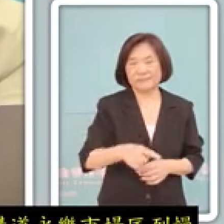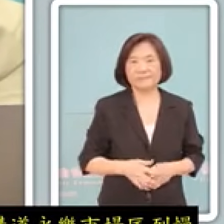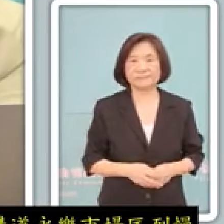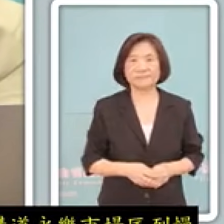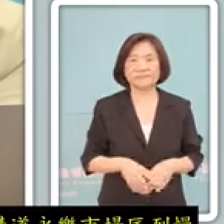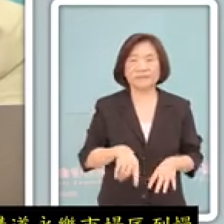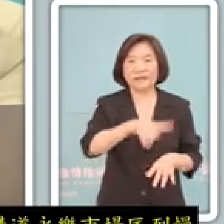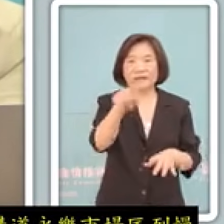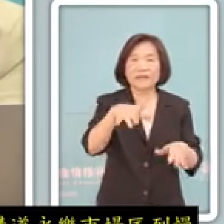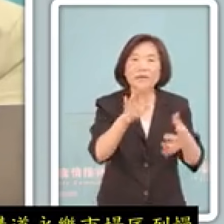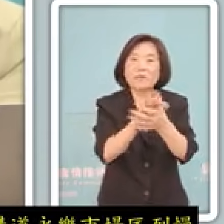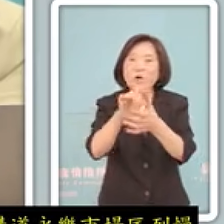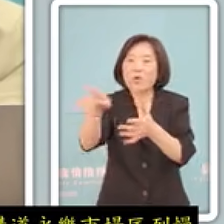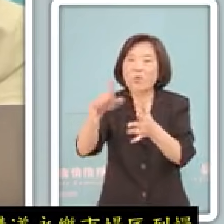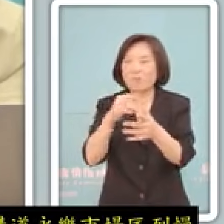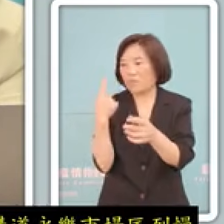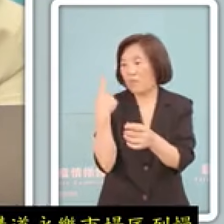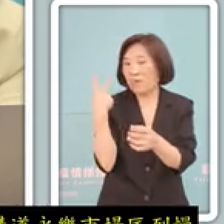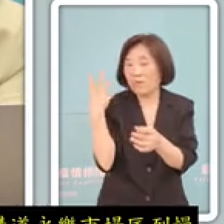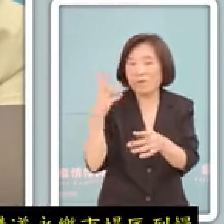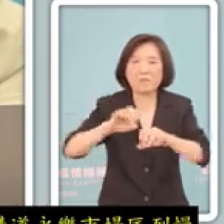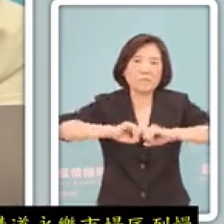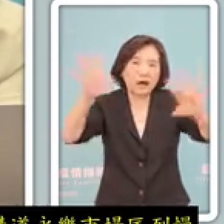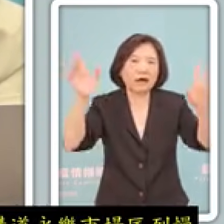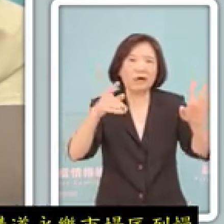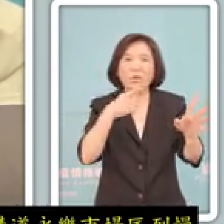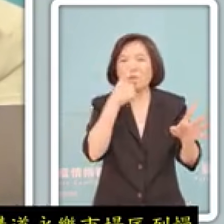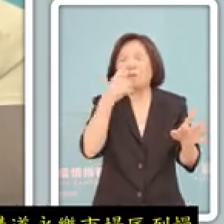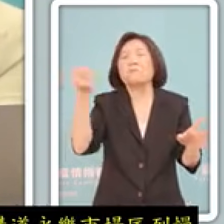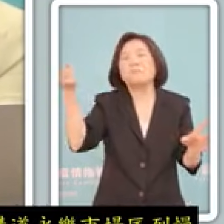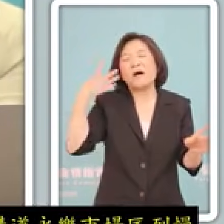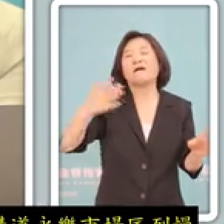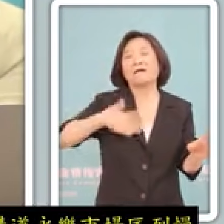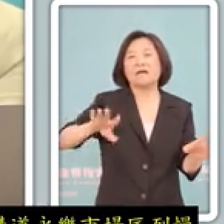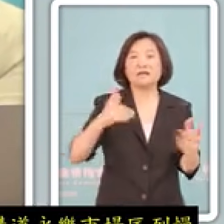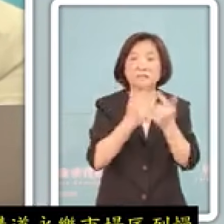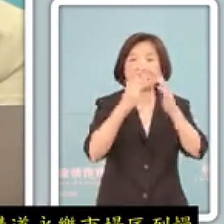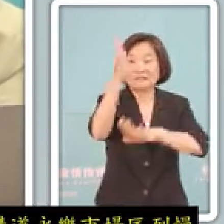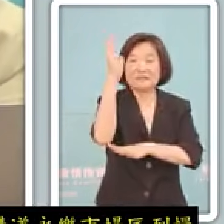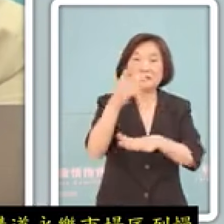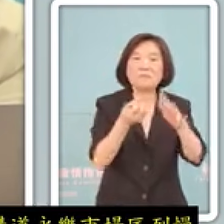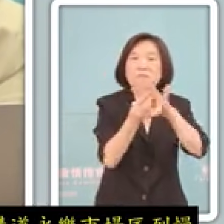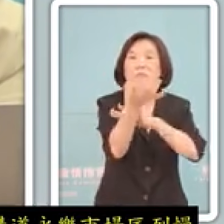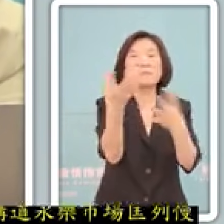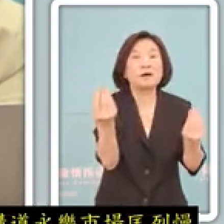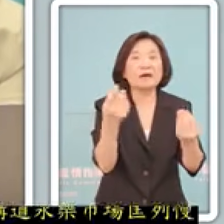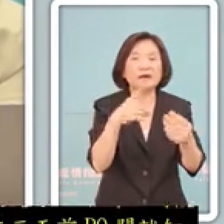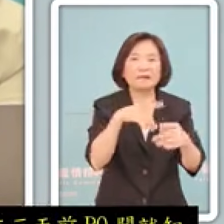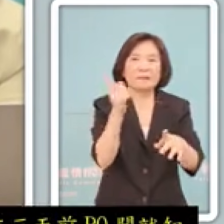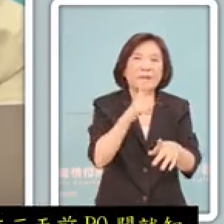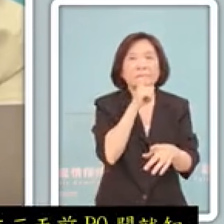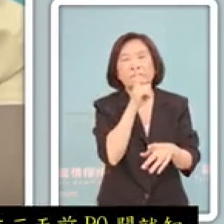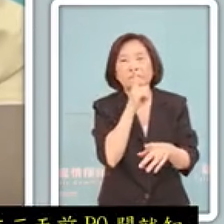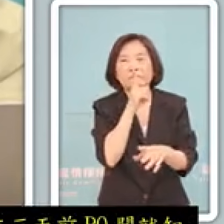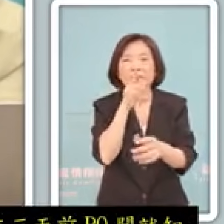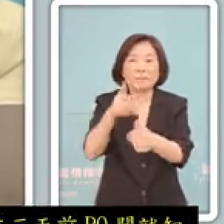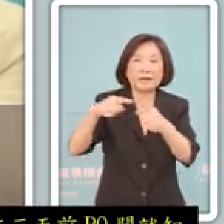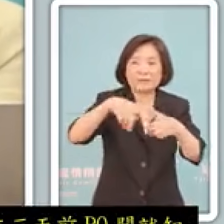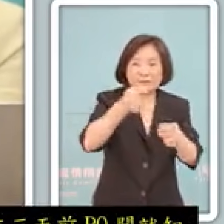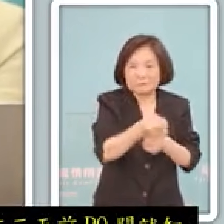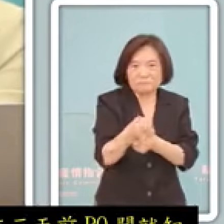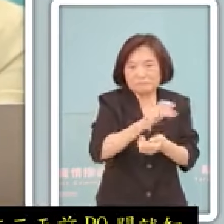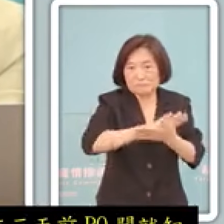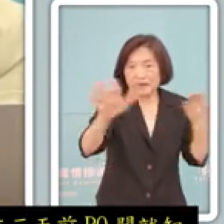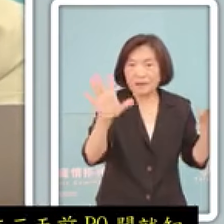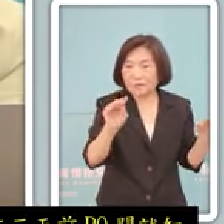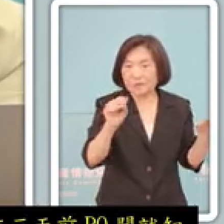那他的朋友在三天前 po 文的时候，他就已经知道了，是不是市府完全没有通报，也完全没有派人做消毒。